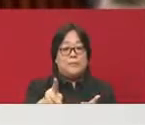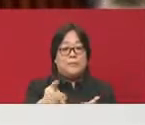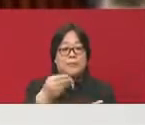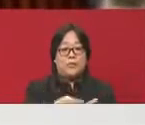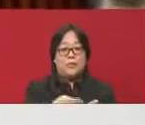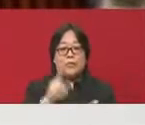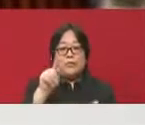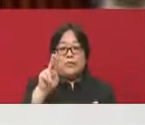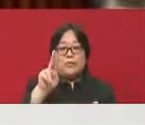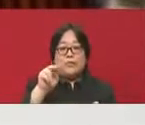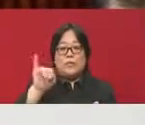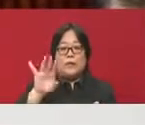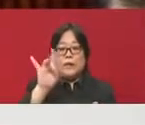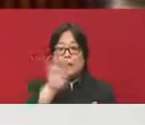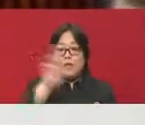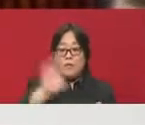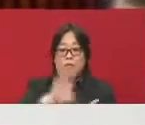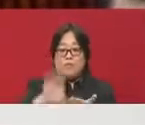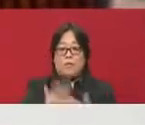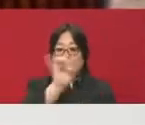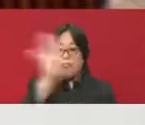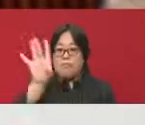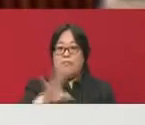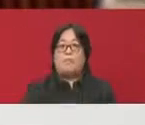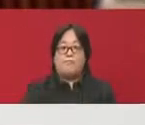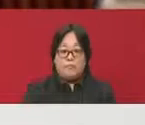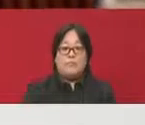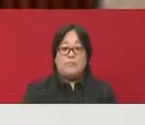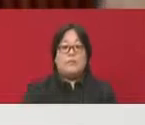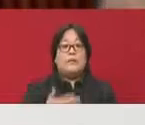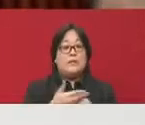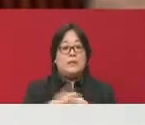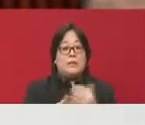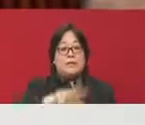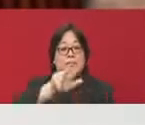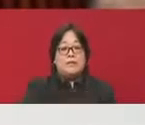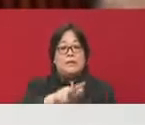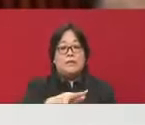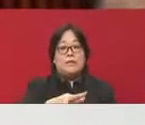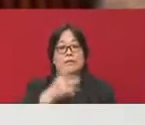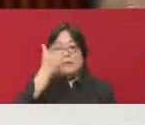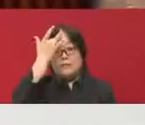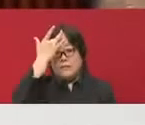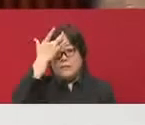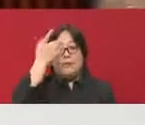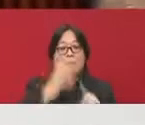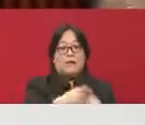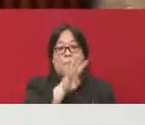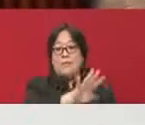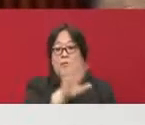tunai 8000 Ringgit sekali seumur hidup setelah disahkan mengidap salah satu 45